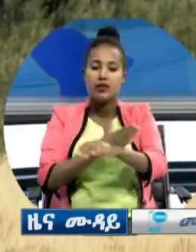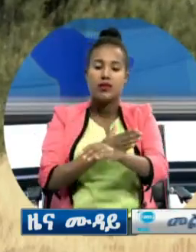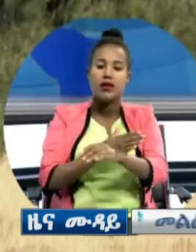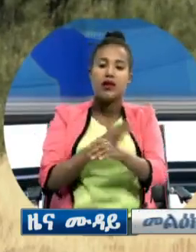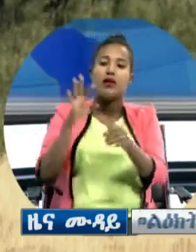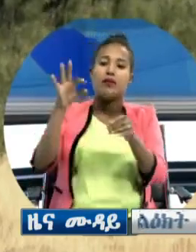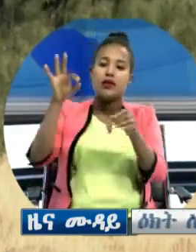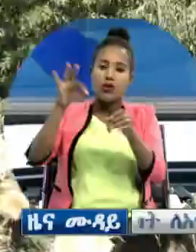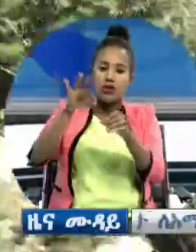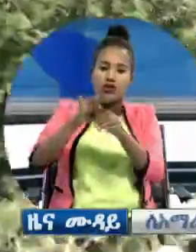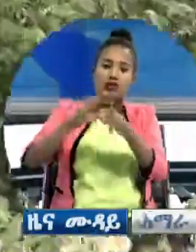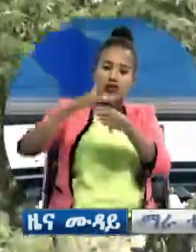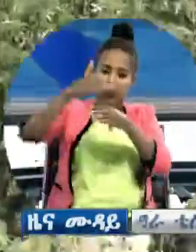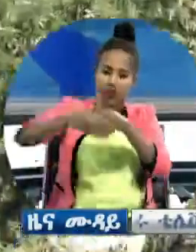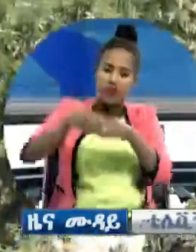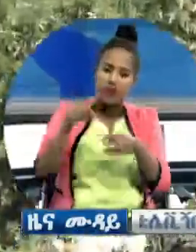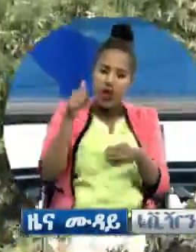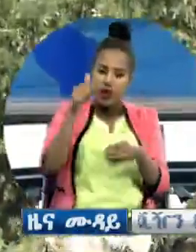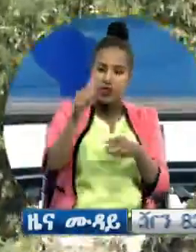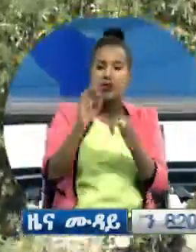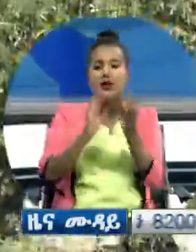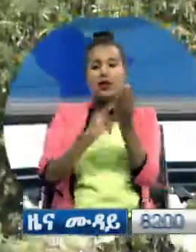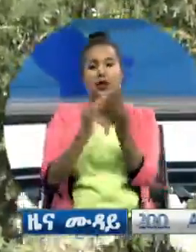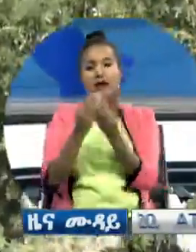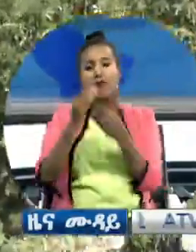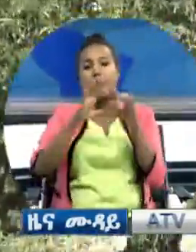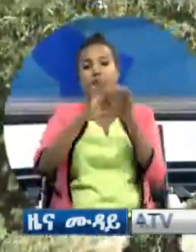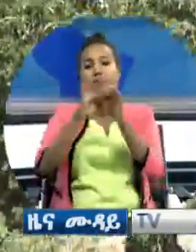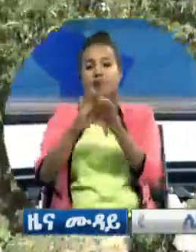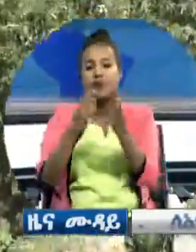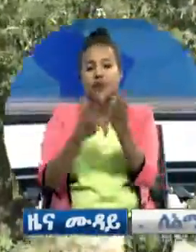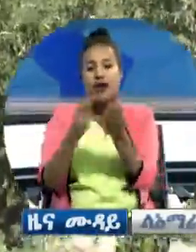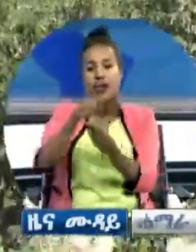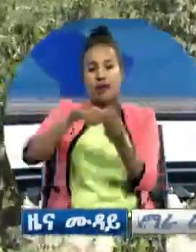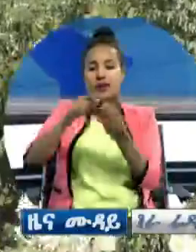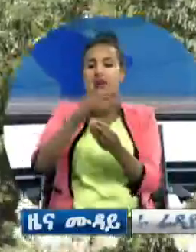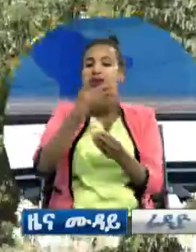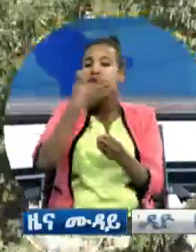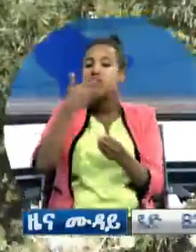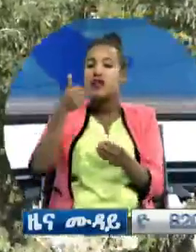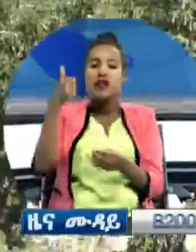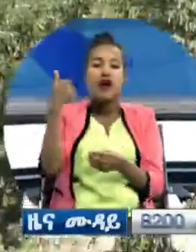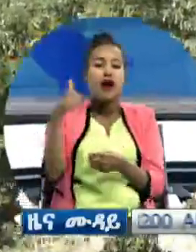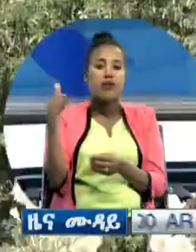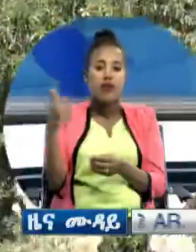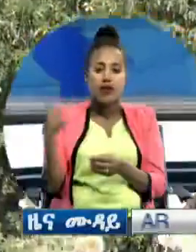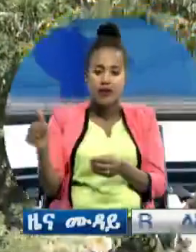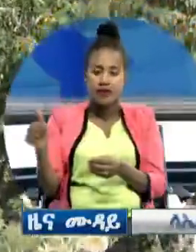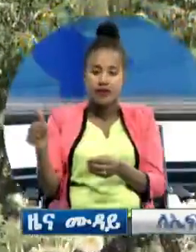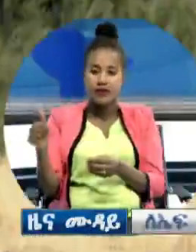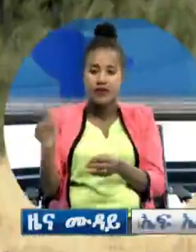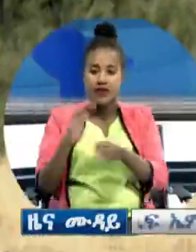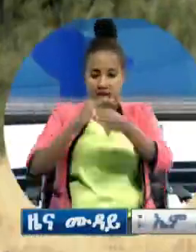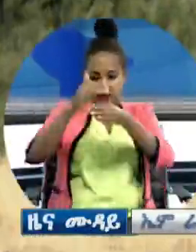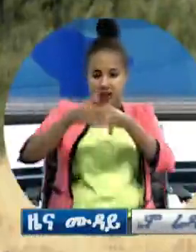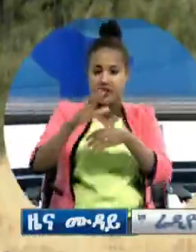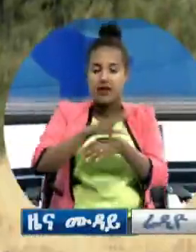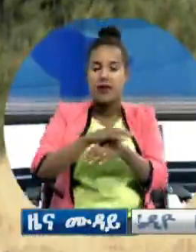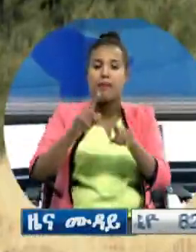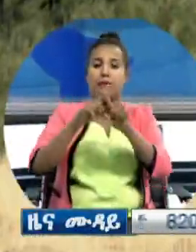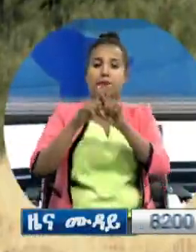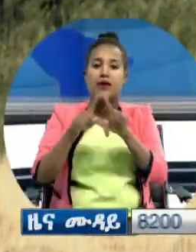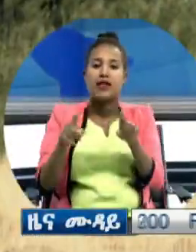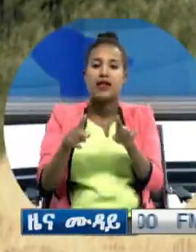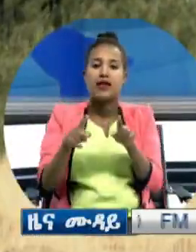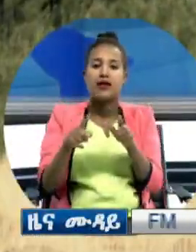እንዲሸፈኑ ራሱ እየተንከባከበ ማህበረሰቡ ያንን አካባቢ የተሻለ አረንጓዴ እንዲለብስና በተለይም